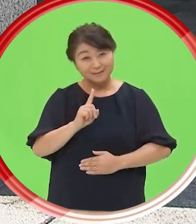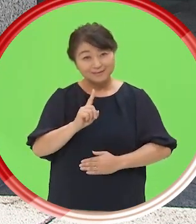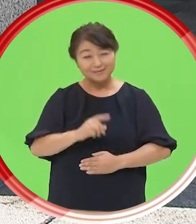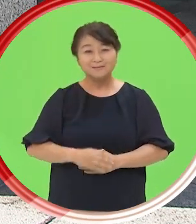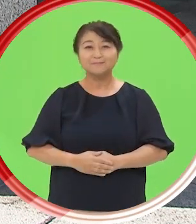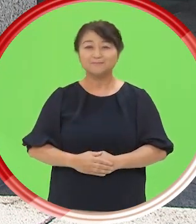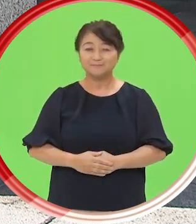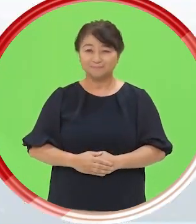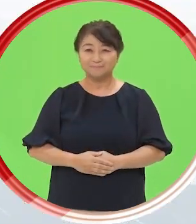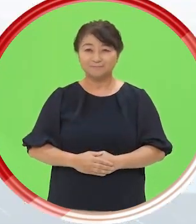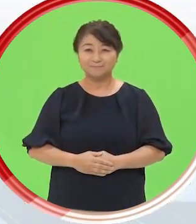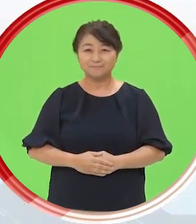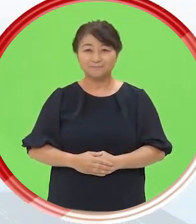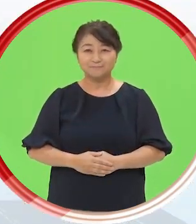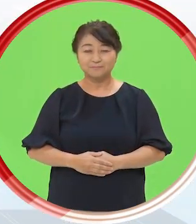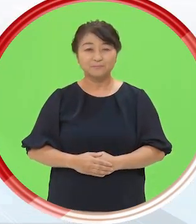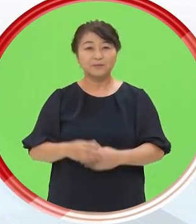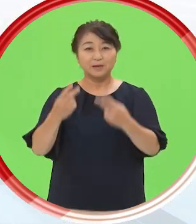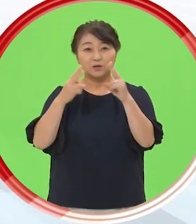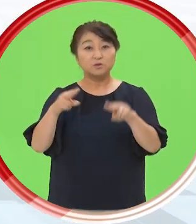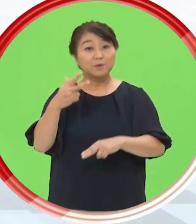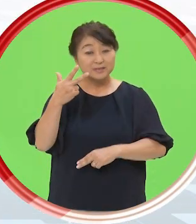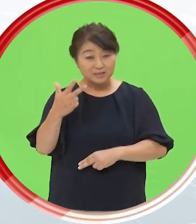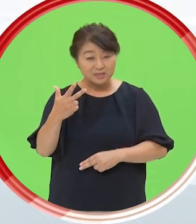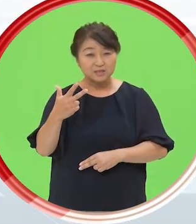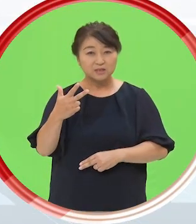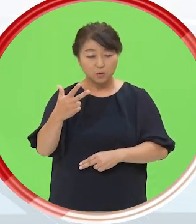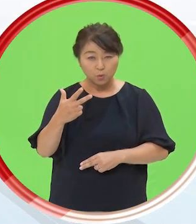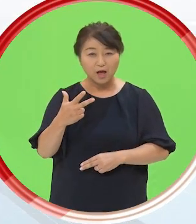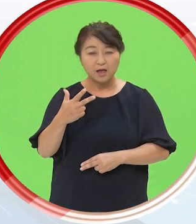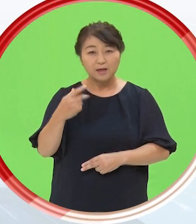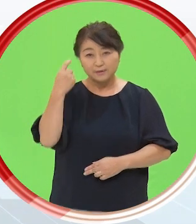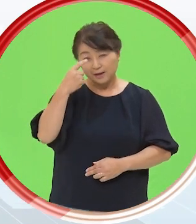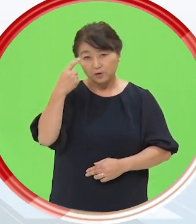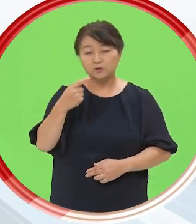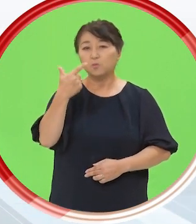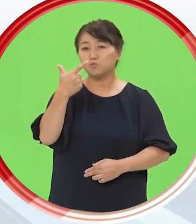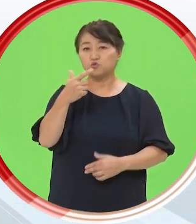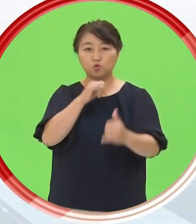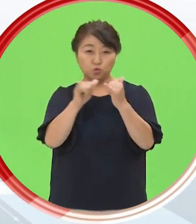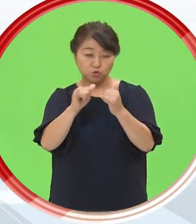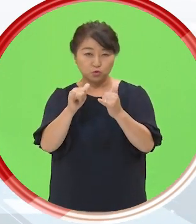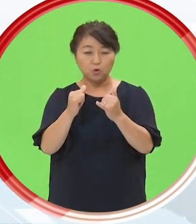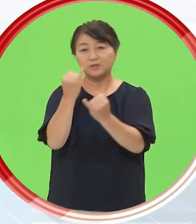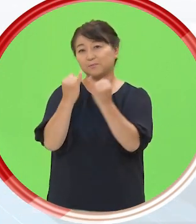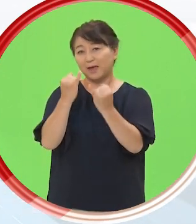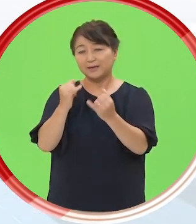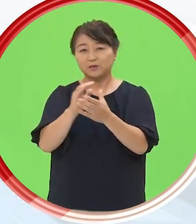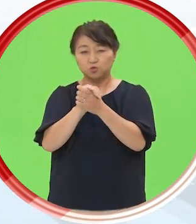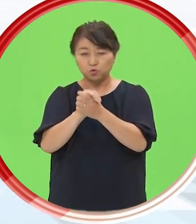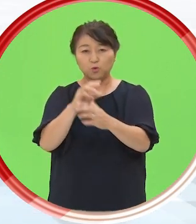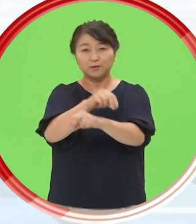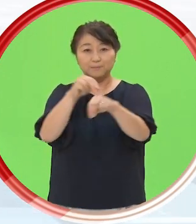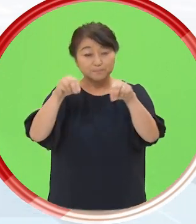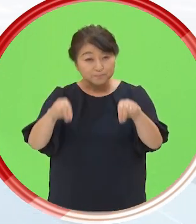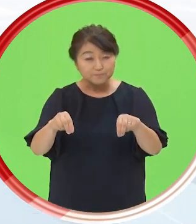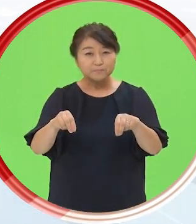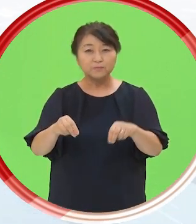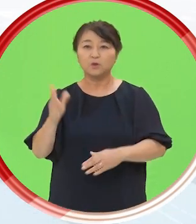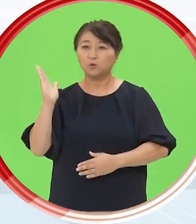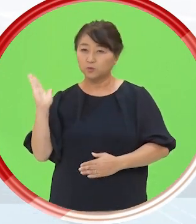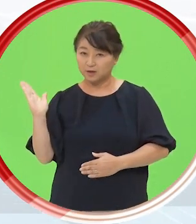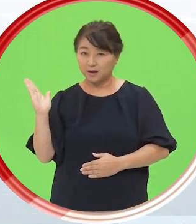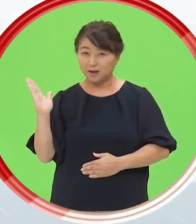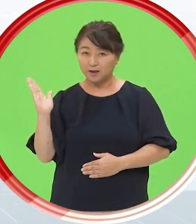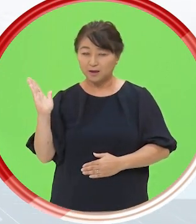ちらをご覧ください。広島市ではご覧の海外6都市と姉妹友好都市提携を結んでおり、この6つの